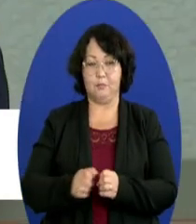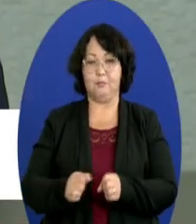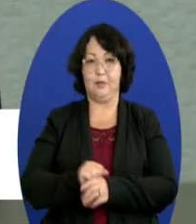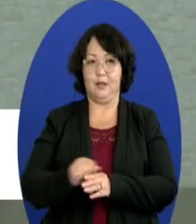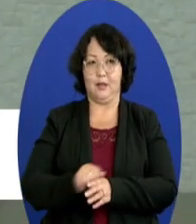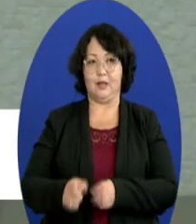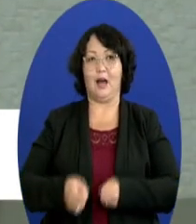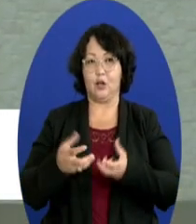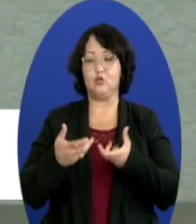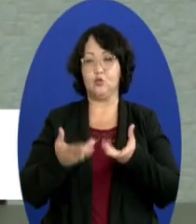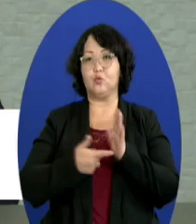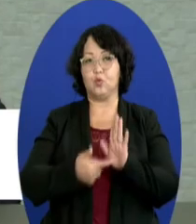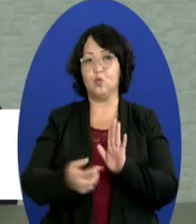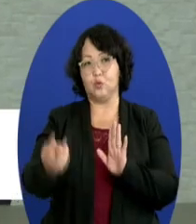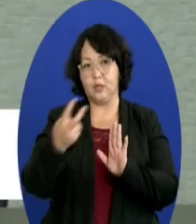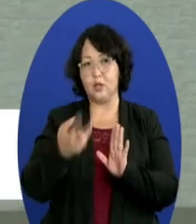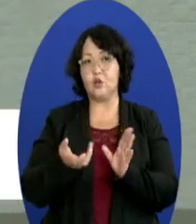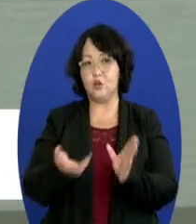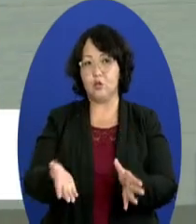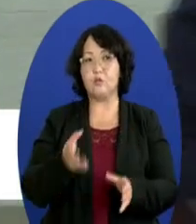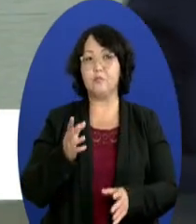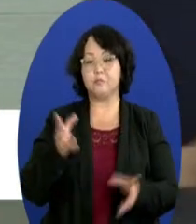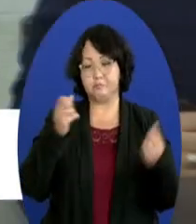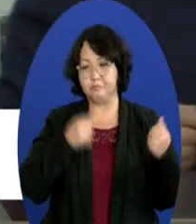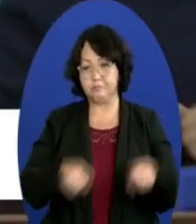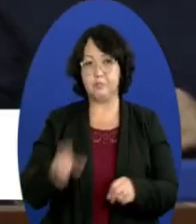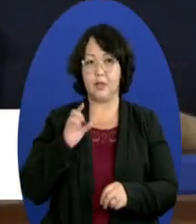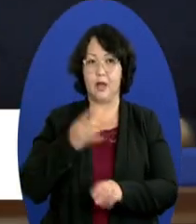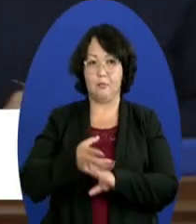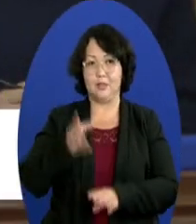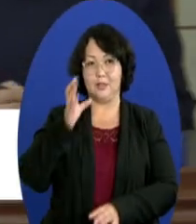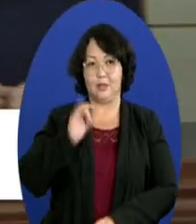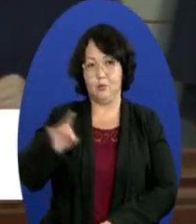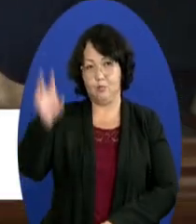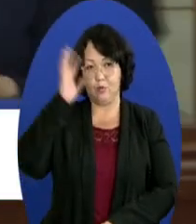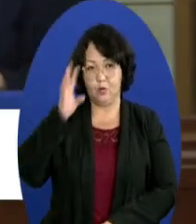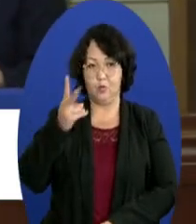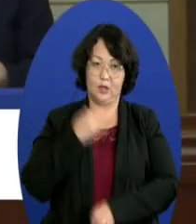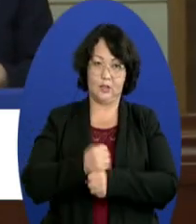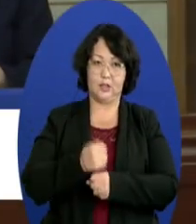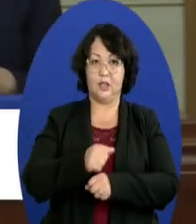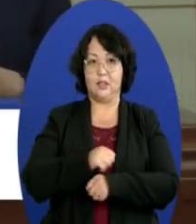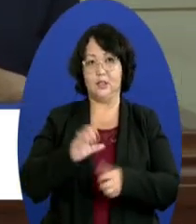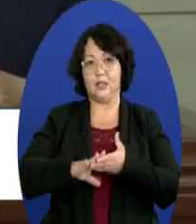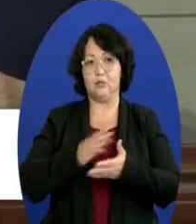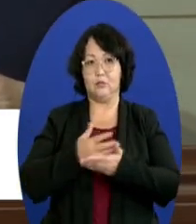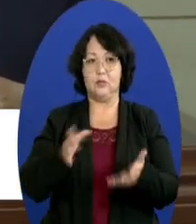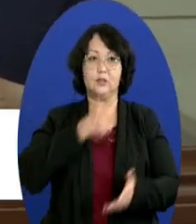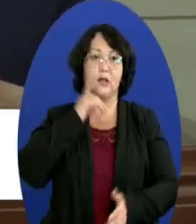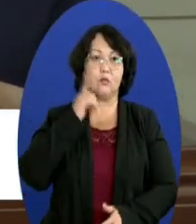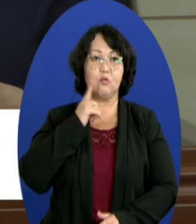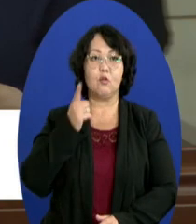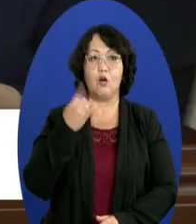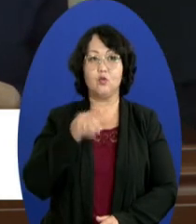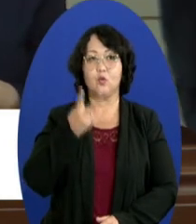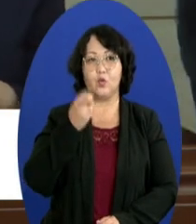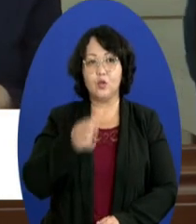байна. Санамжчгийн хүрээнд батлан хамгаалахын салбарын бодлого, үйл ажиллагааг олон нийтэд сурталчилан таниулахаас гадна залуус хойч үеийнхэнд